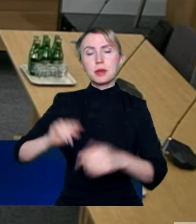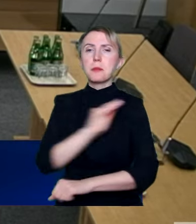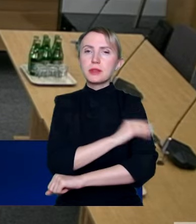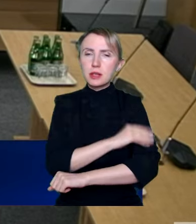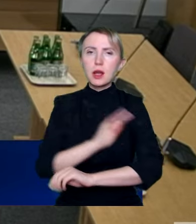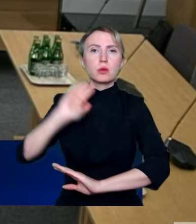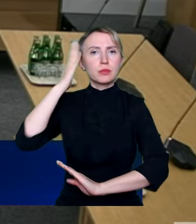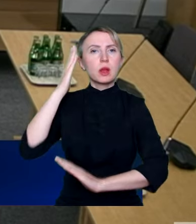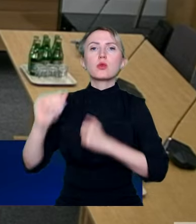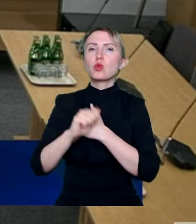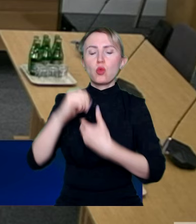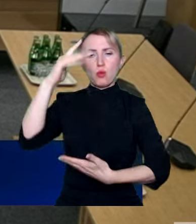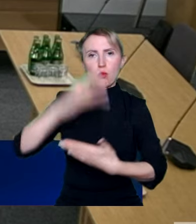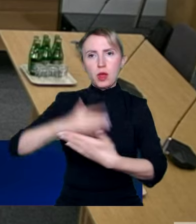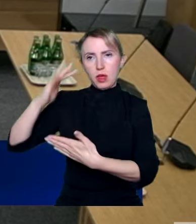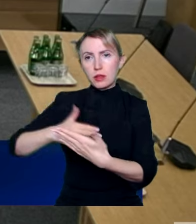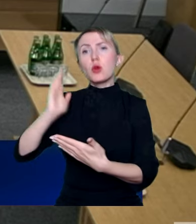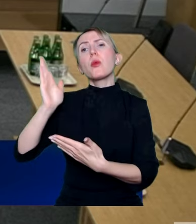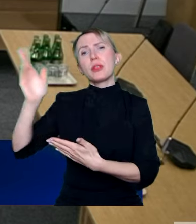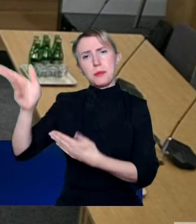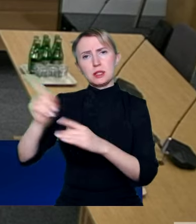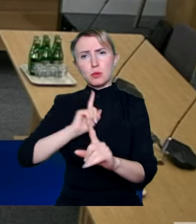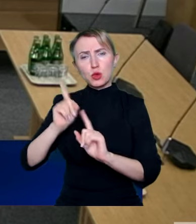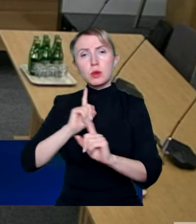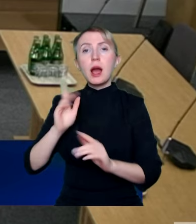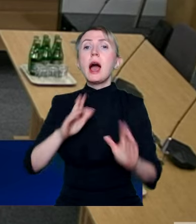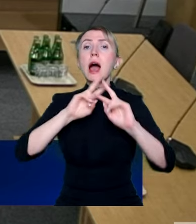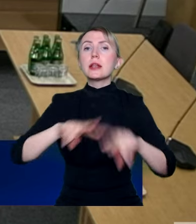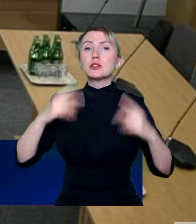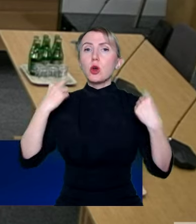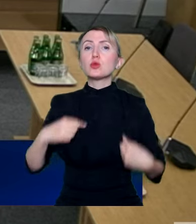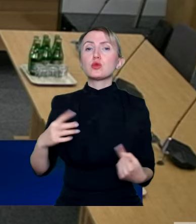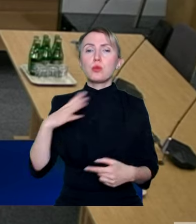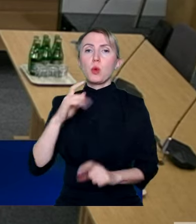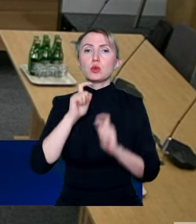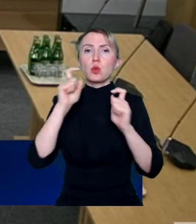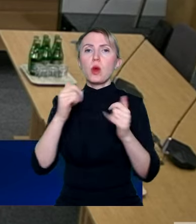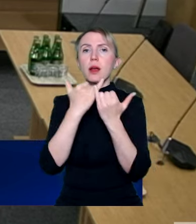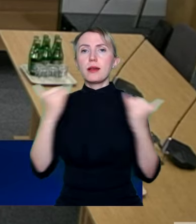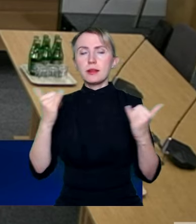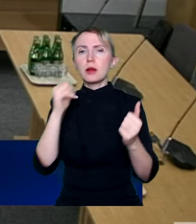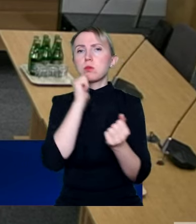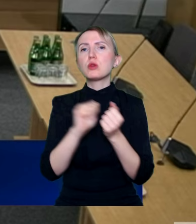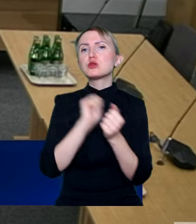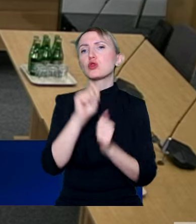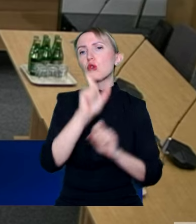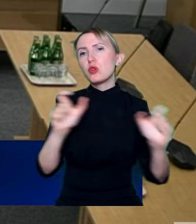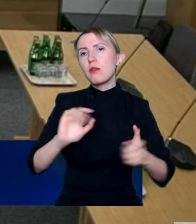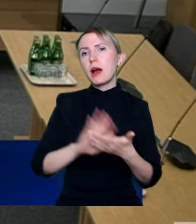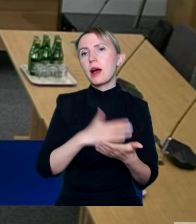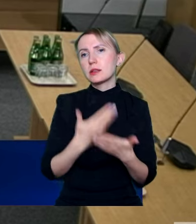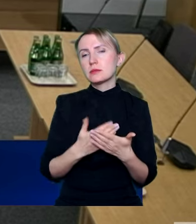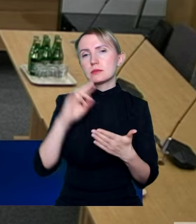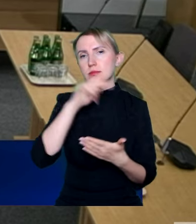w postaci dokumentów, rozmawiać. Jeżeli chodzi o pozostałe osoby, to zgłaszałem innych poszkodowanych, między innymi pana